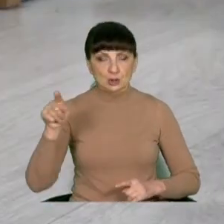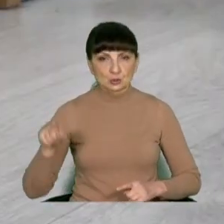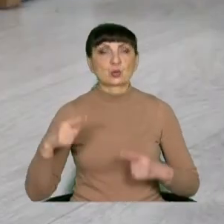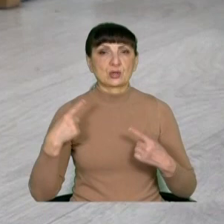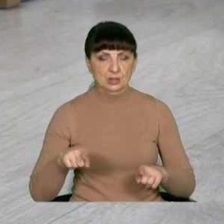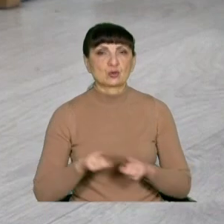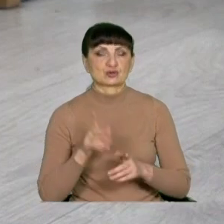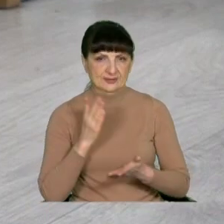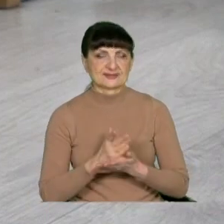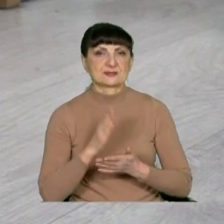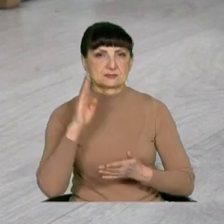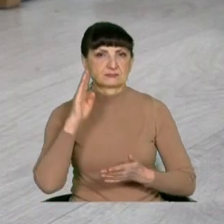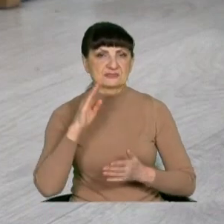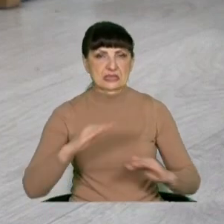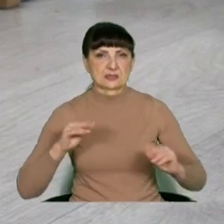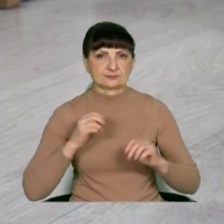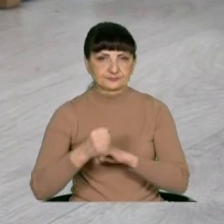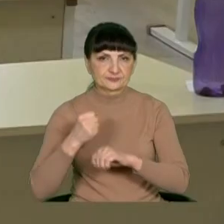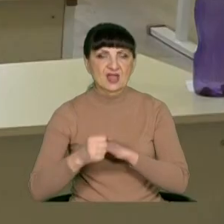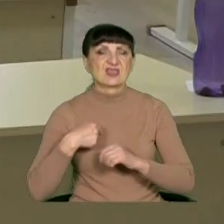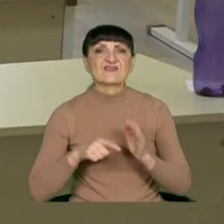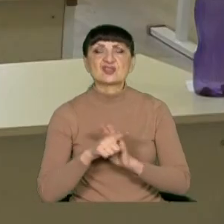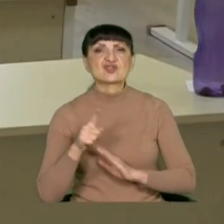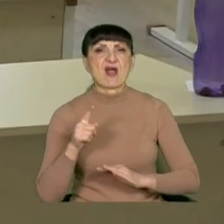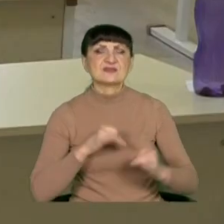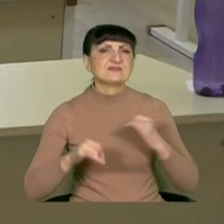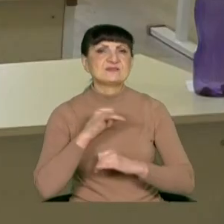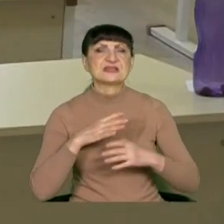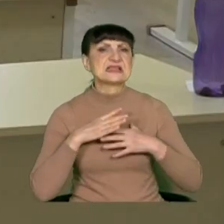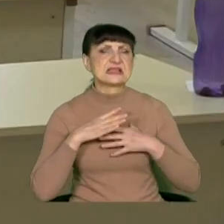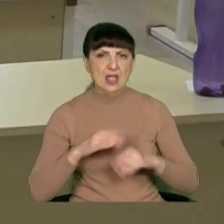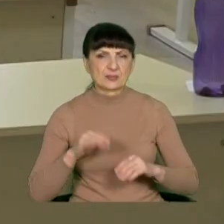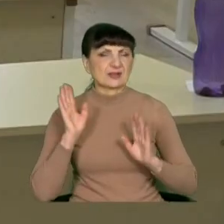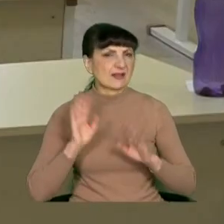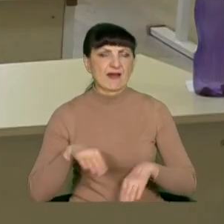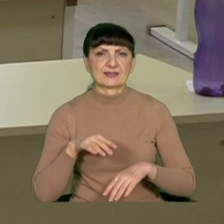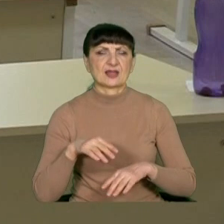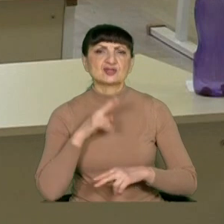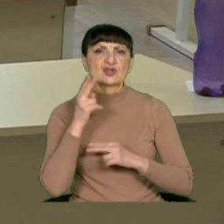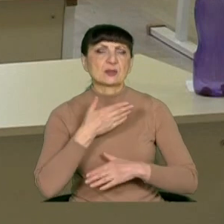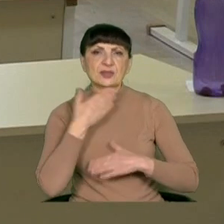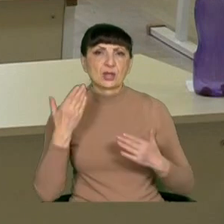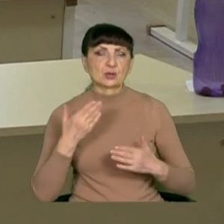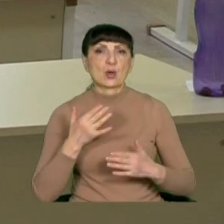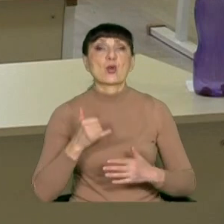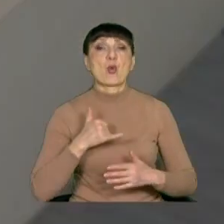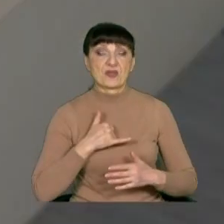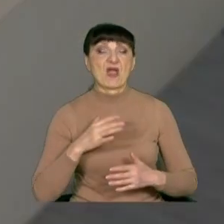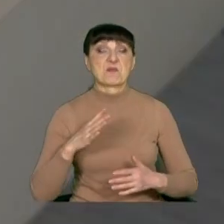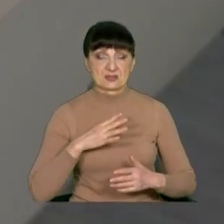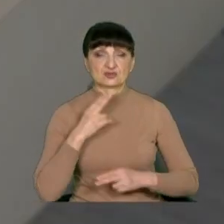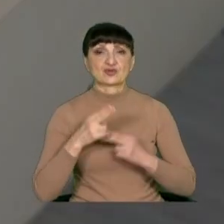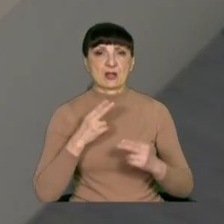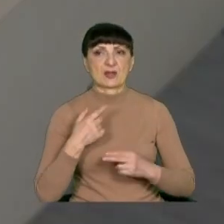всем классом. Я изначально закрыла этот вопрос, не имея претензий, хотя, по сути, претензии у меня как бы могли бы быть.